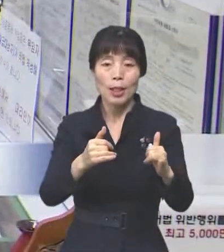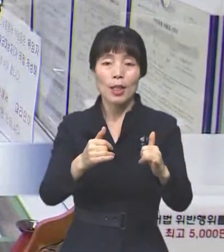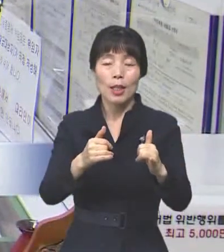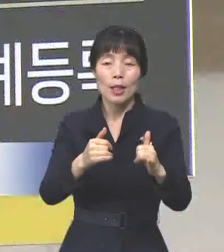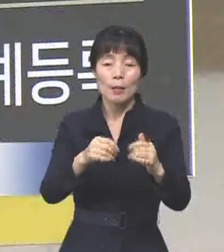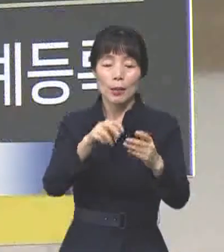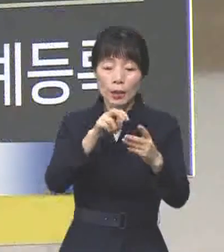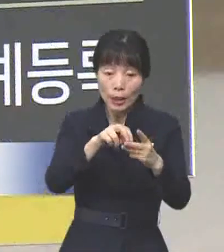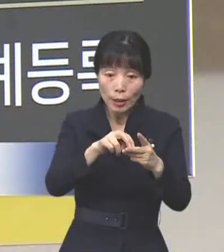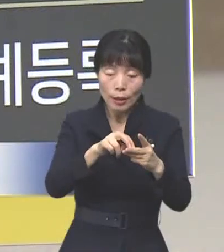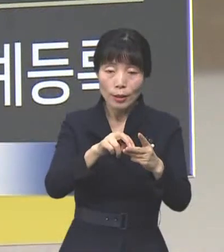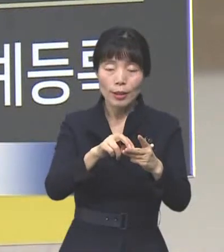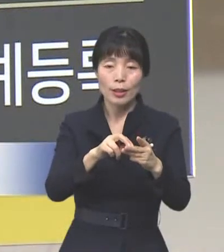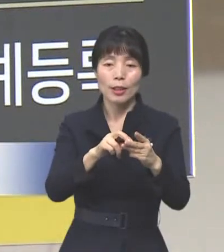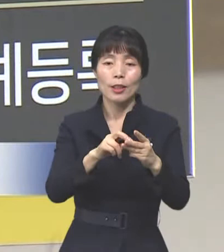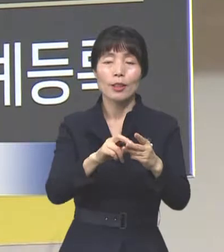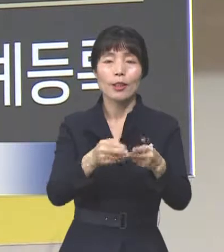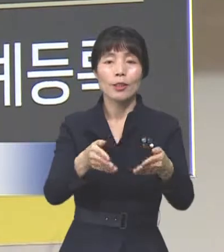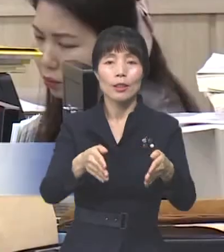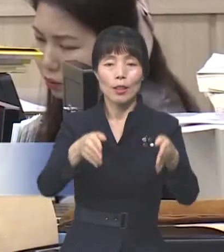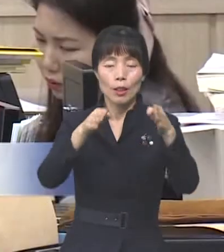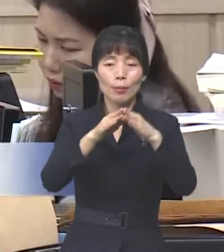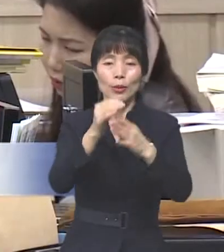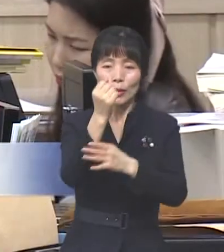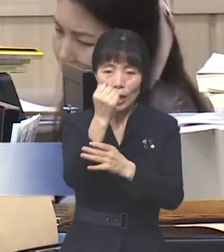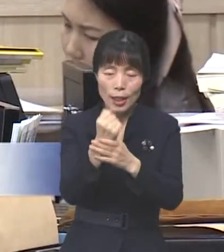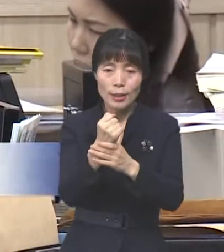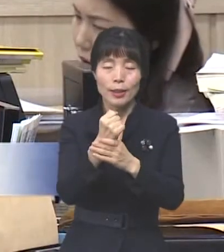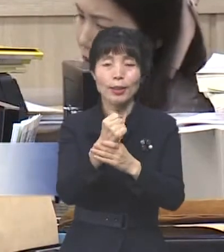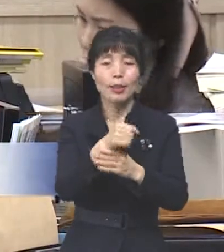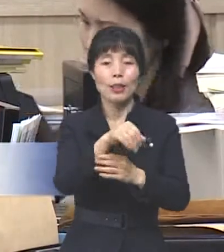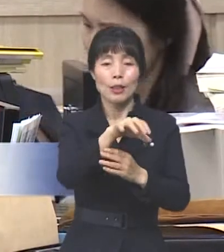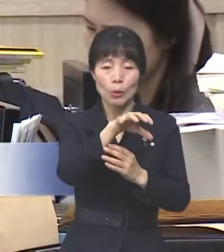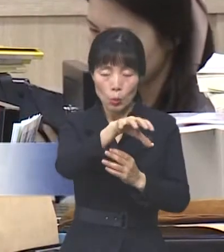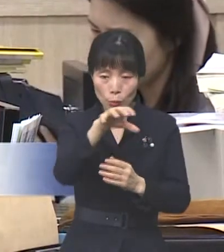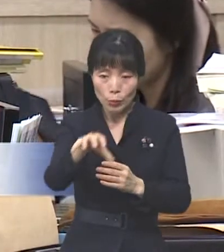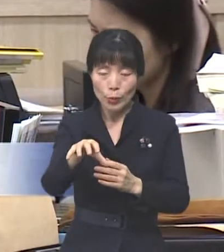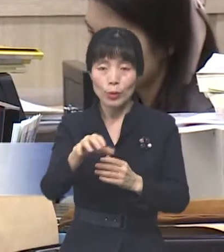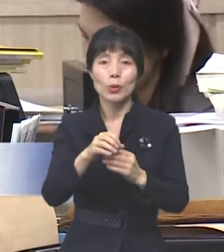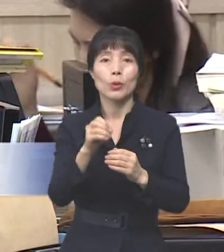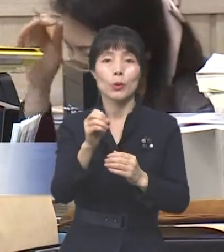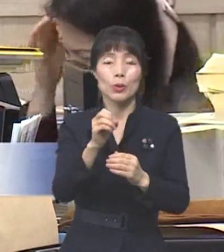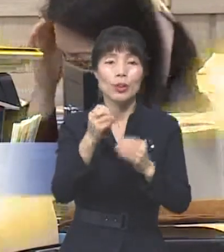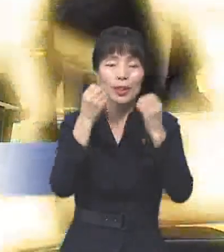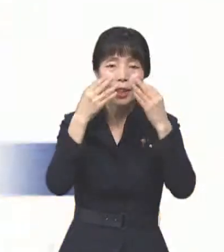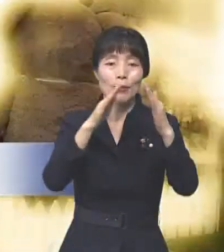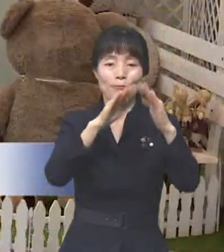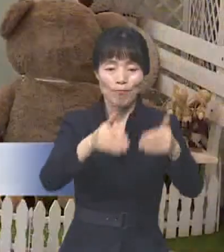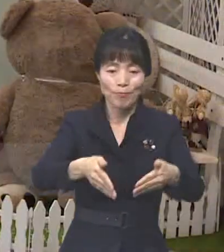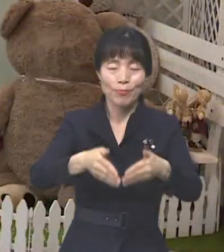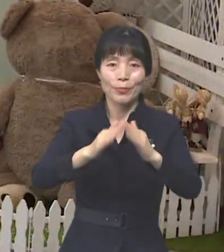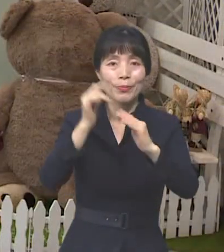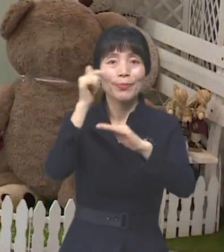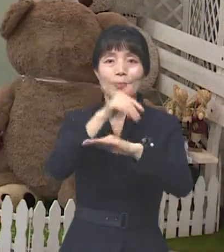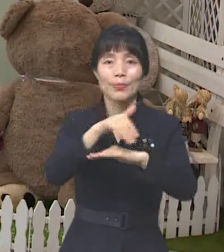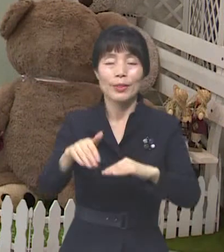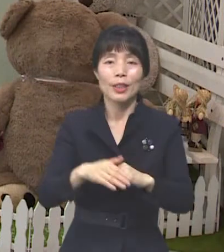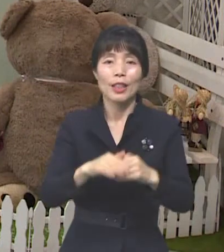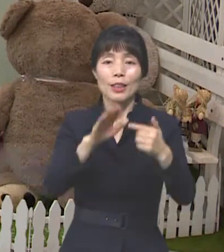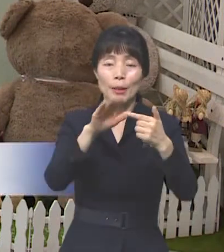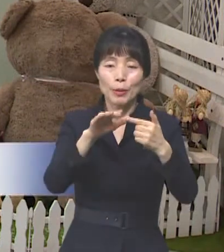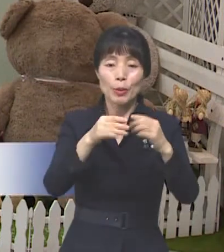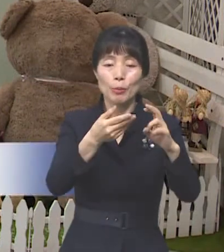가운데 시설이 낡은 간석 4동과 만수 5동, 남촌 도릉동 청사를 신축하기로 했습니다. 남동구